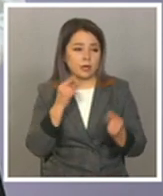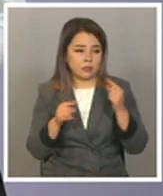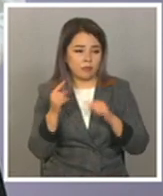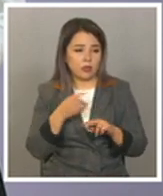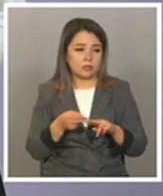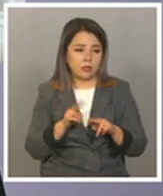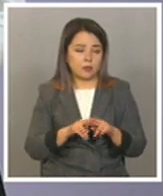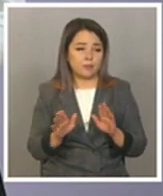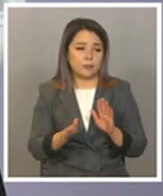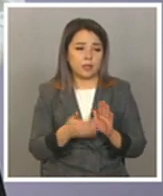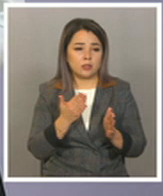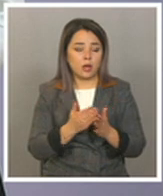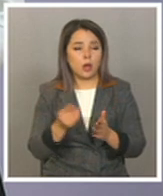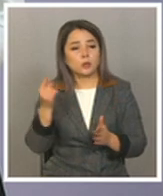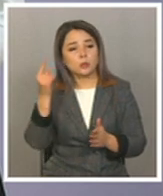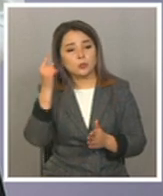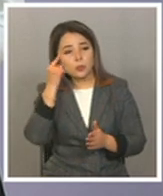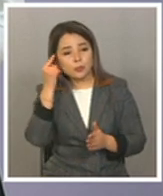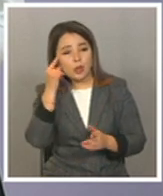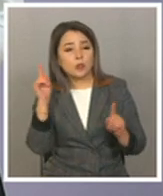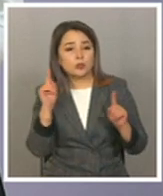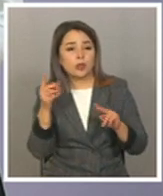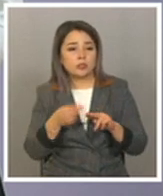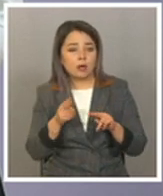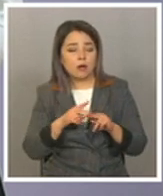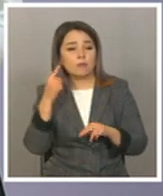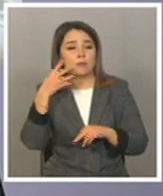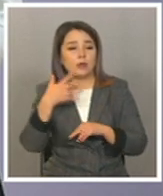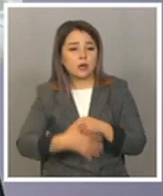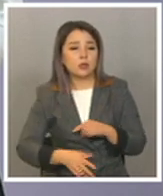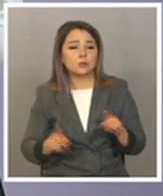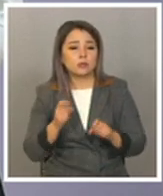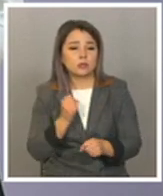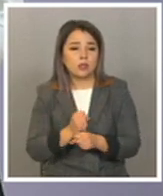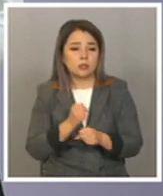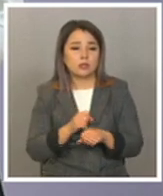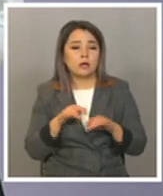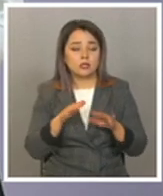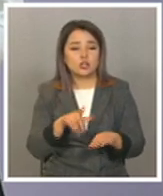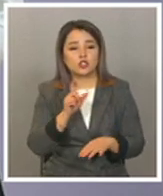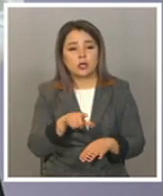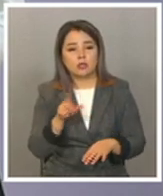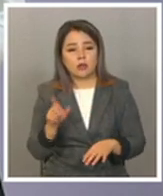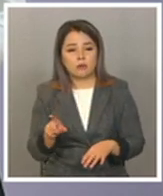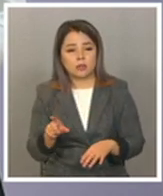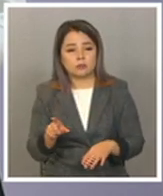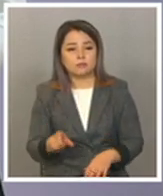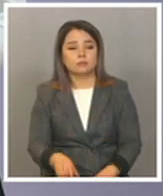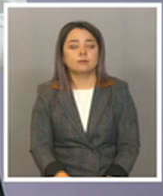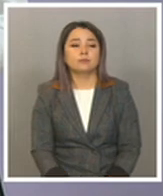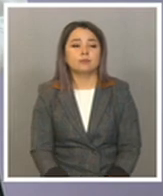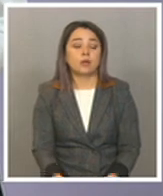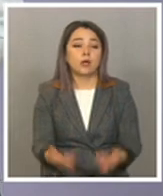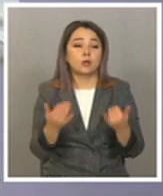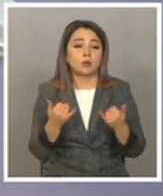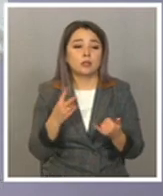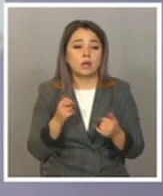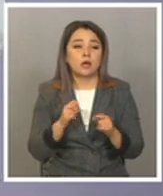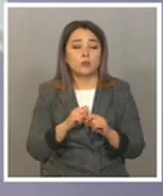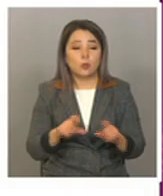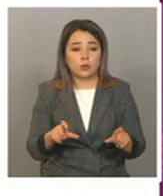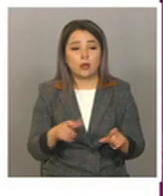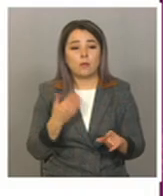призыв одуматься, осознать все то, что сделал человек. Сегодня на уроке